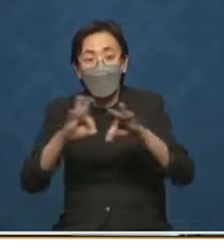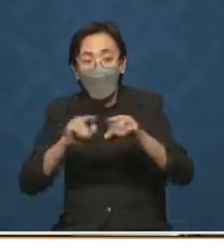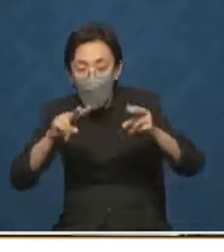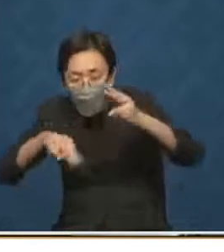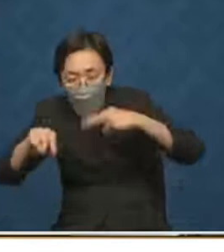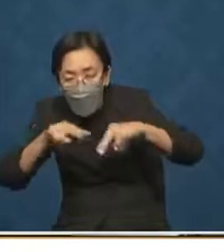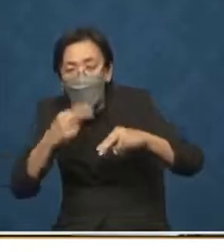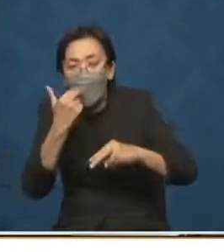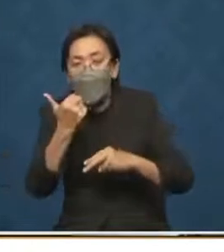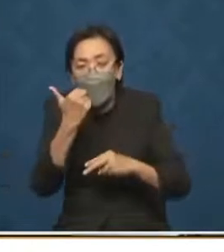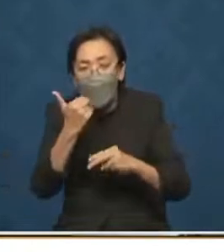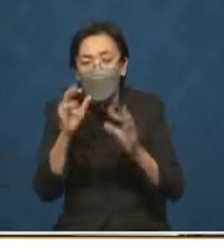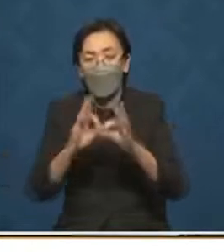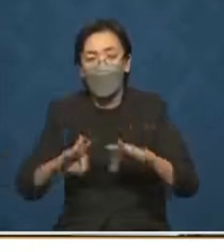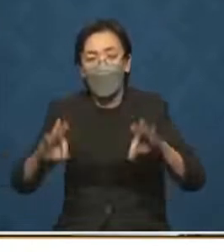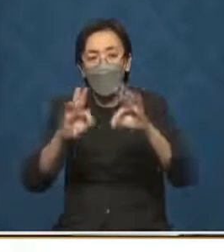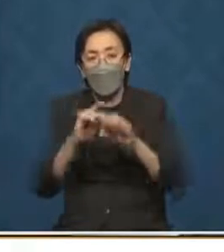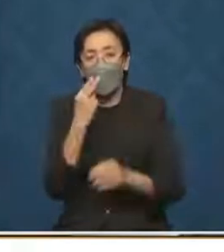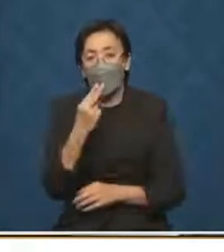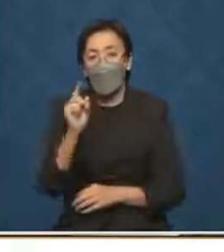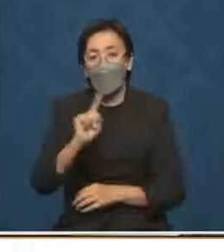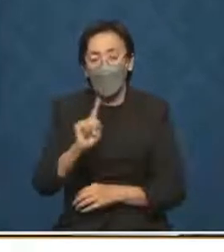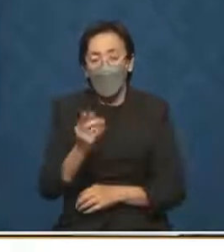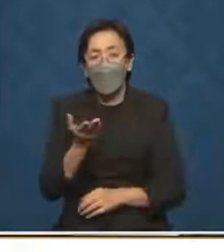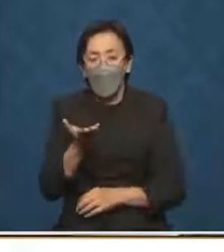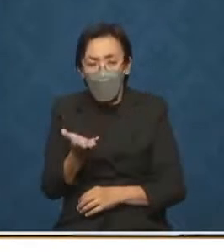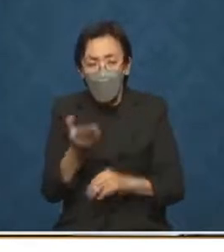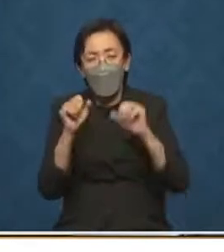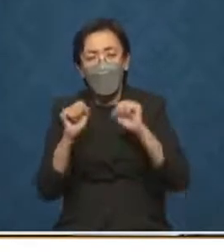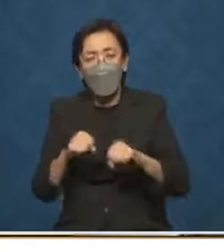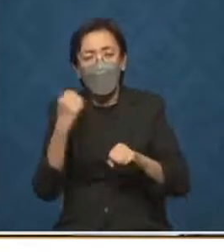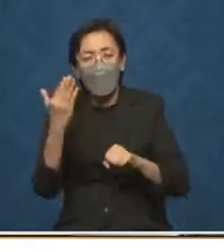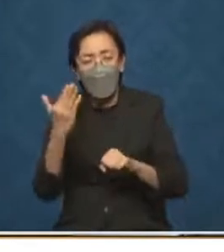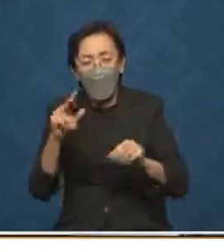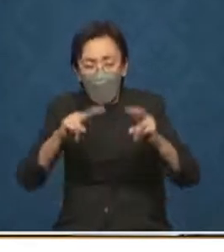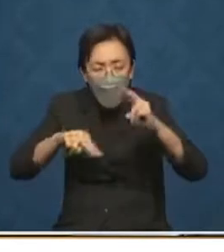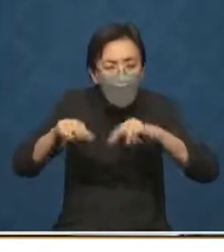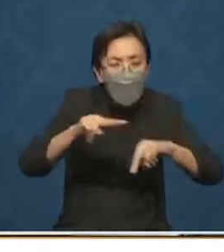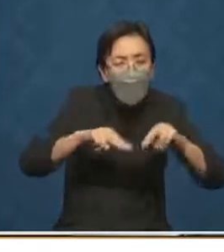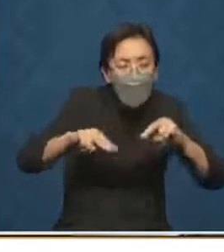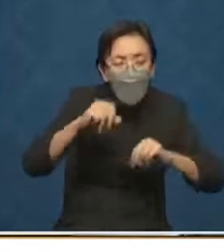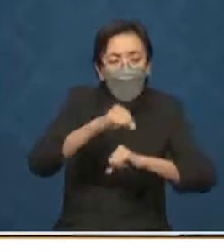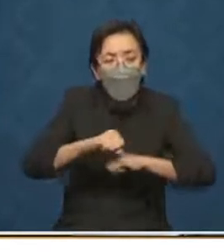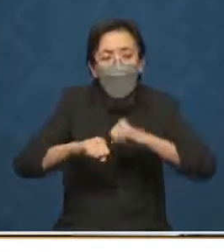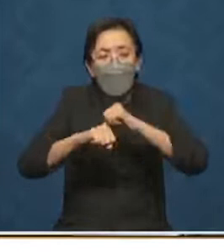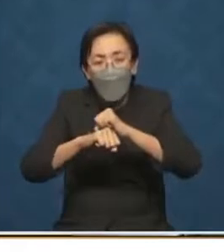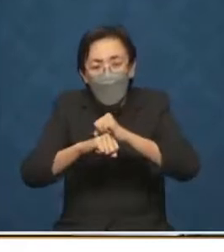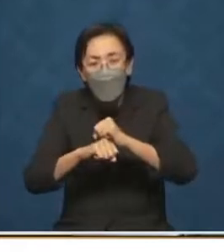ขอนุญาตนี้จะไปสำรวจการก่อสร